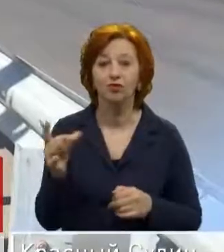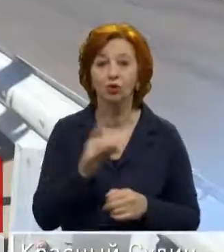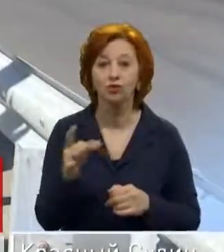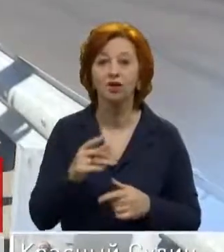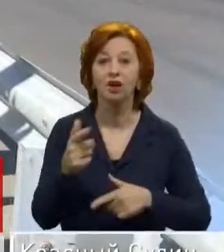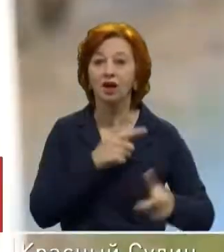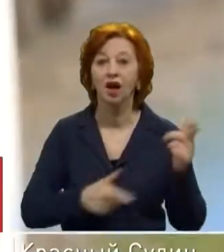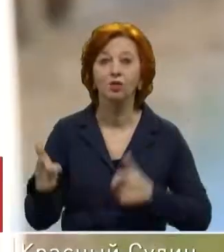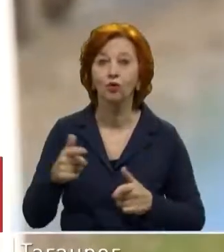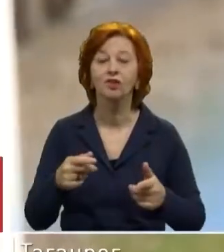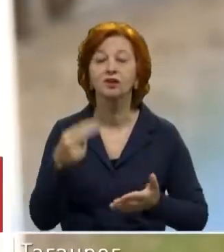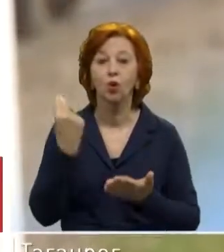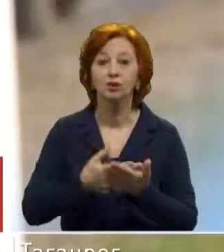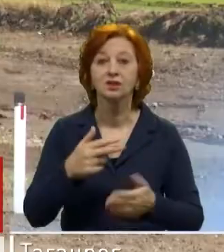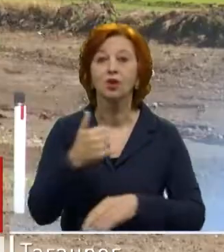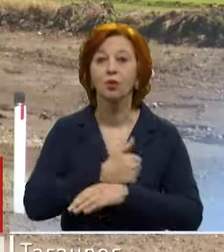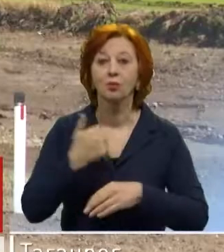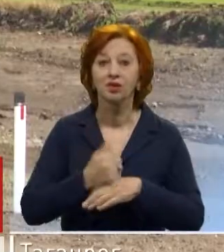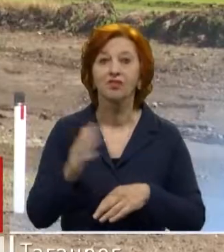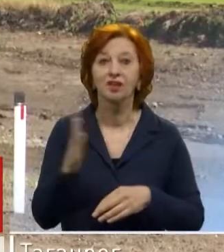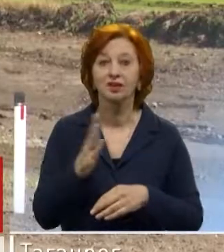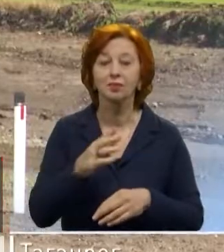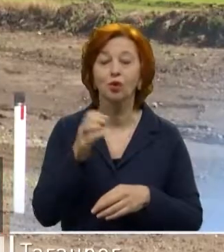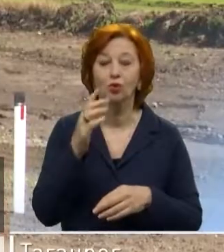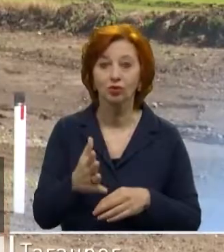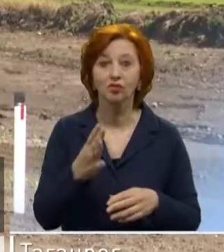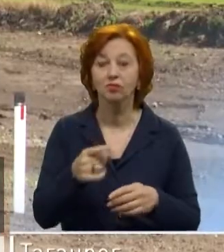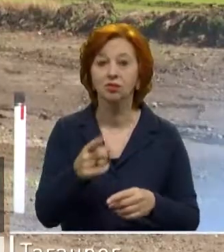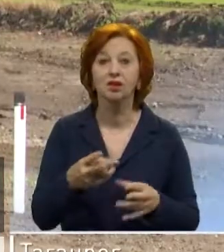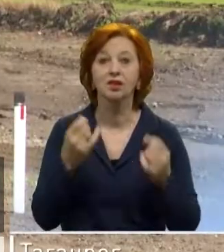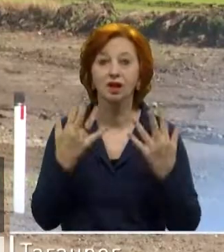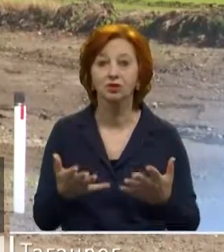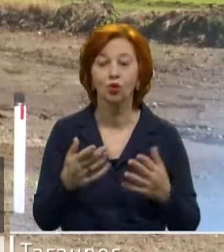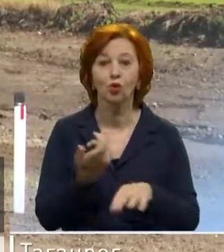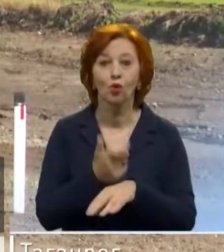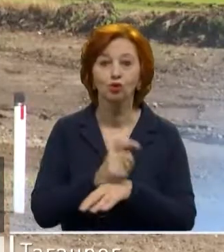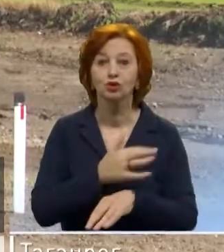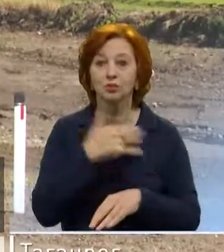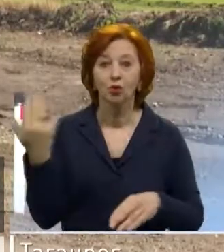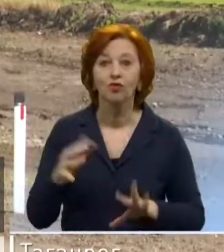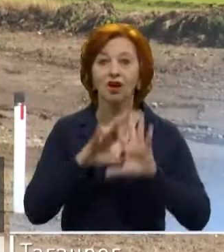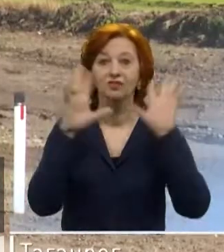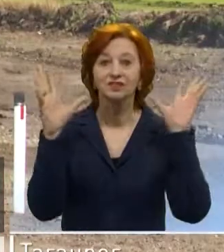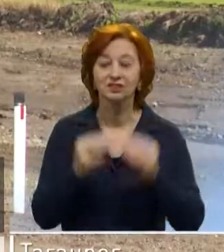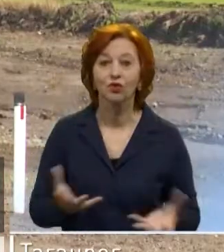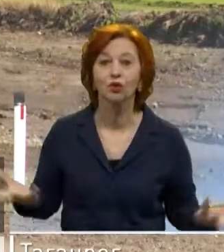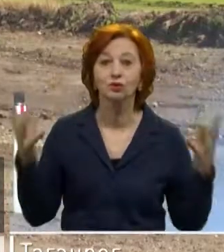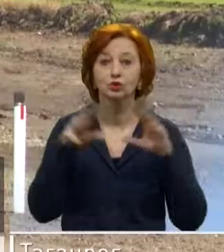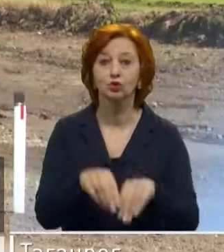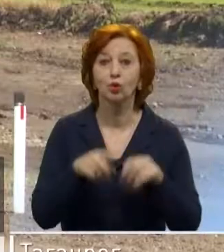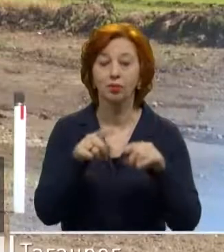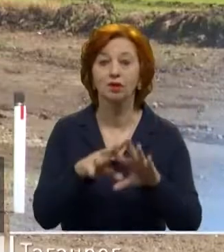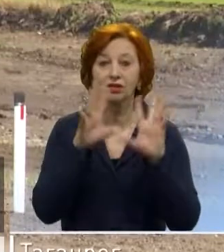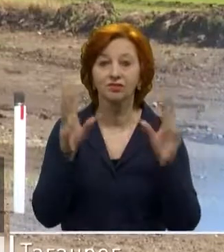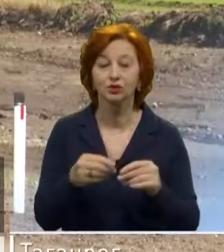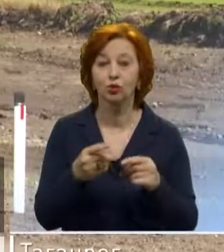Готовность оценил замгубернатора Владимир Окунев. Таких объектов у нас в этом году очень много. Если все проанализировать, ну, порядка 10 объектов досрочно мы